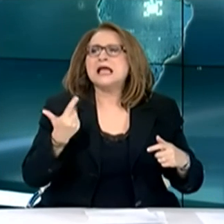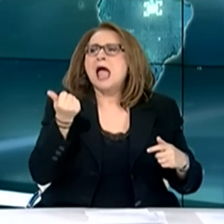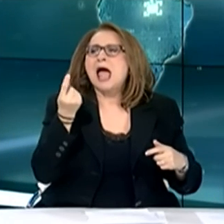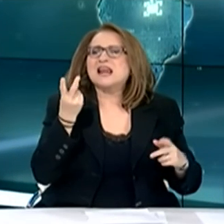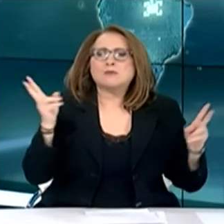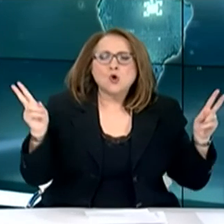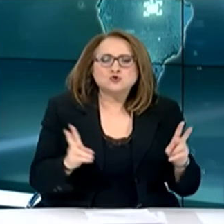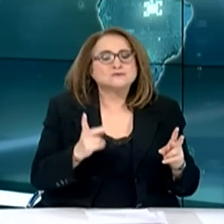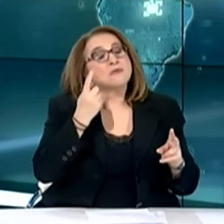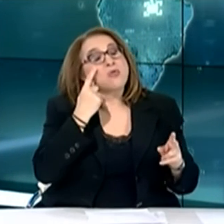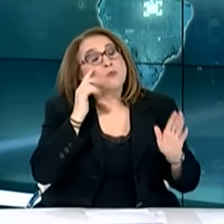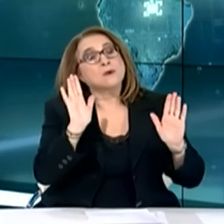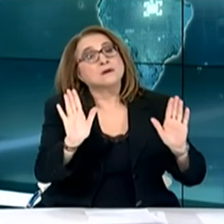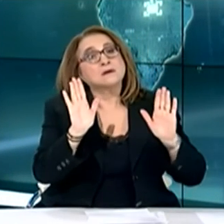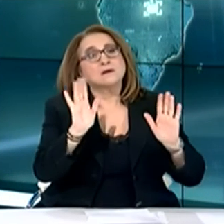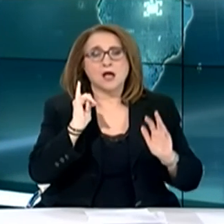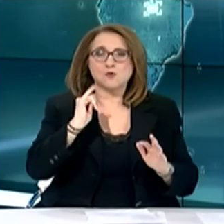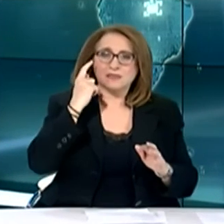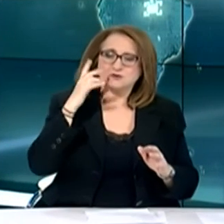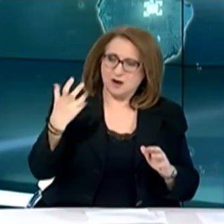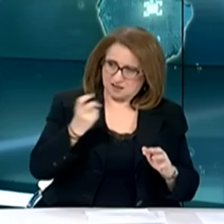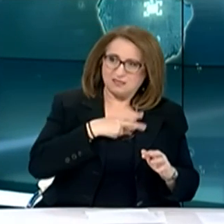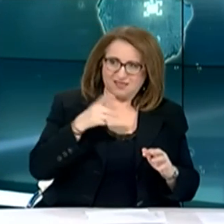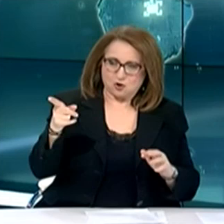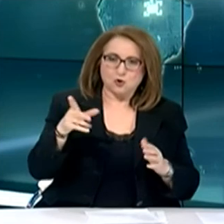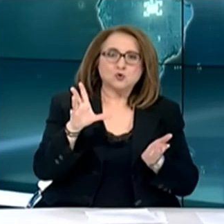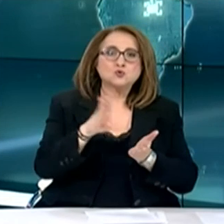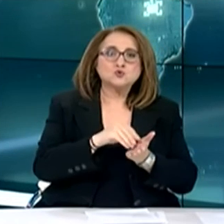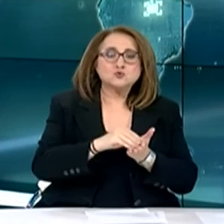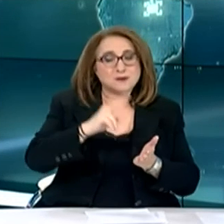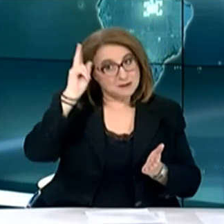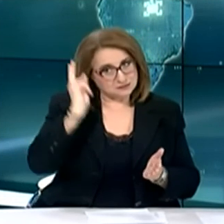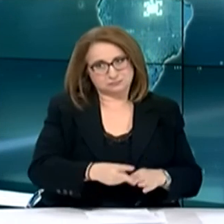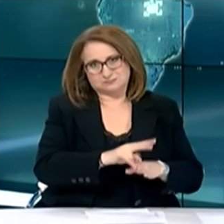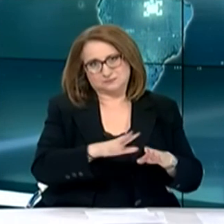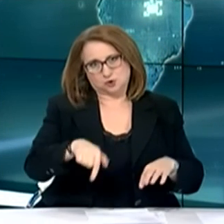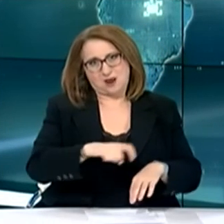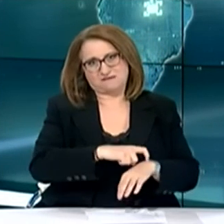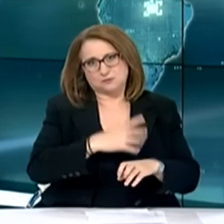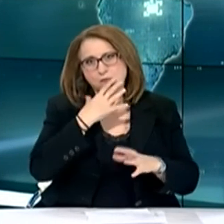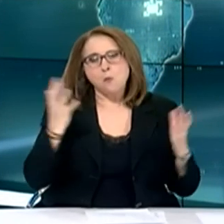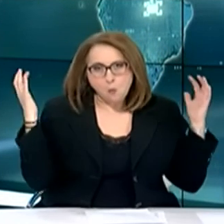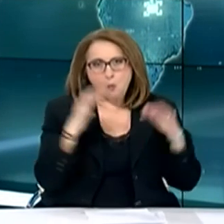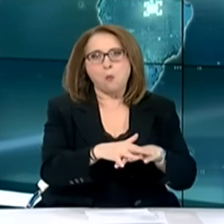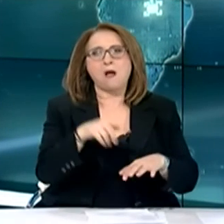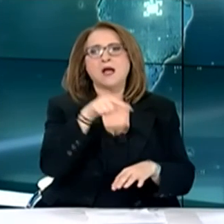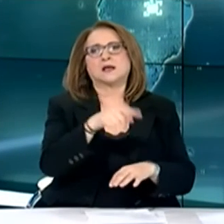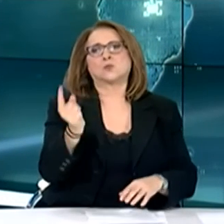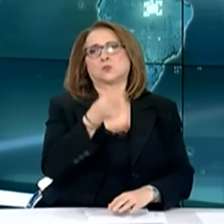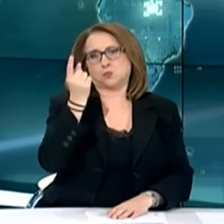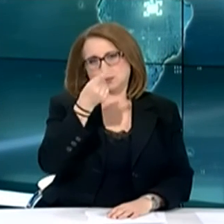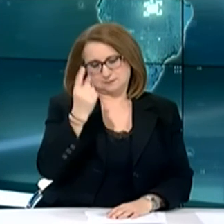μπορώ να πω κάτι με σαφήνεια αυτή τη στιγμή, αλλά σίγουρα έχετε δίκιο και θέλουμε να αποφεύγει το συγχρονισμός όπου είναι εφικτό αυτή την εποχή. Τελευταία